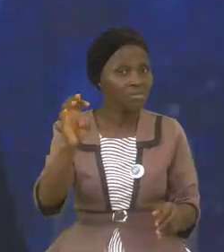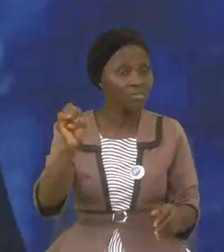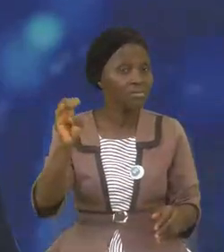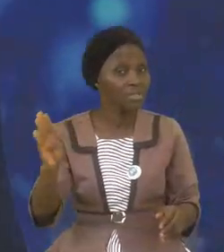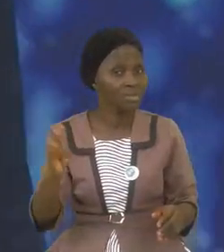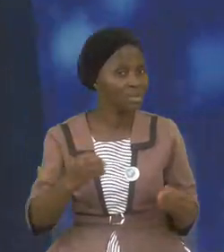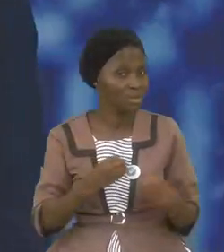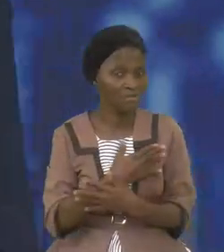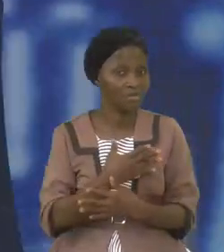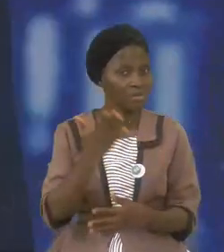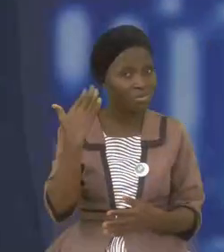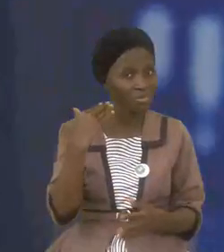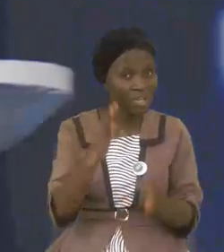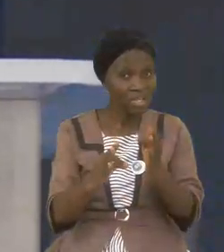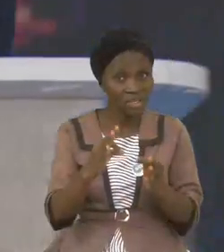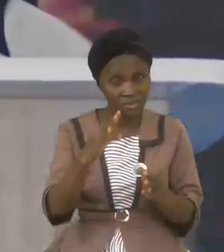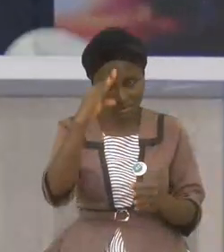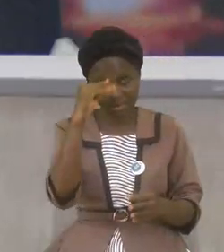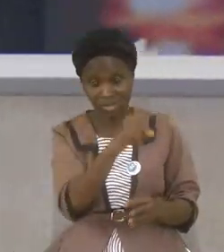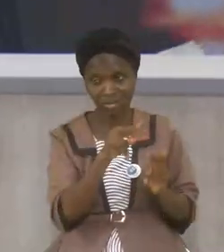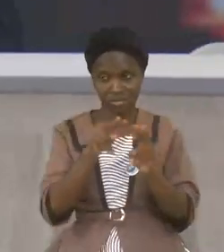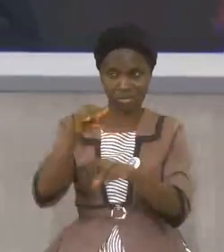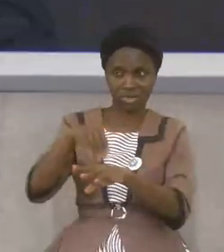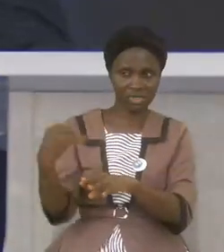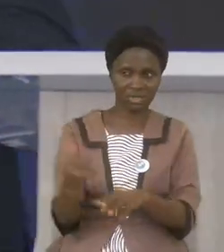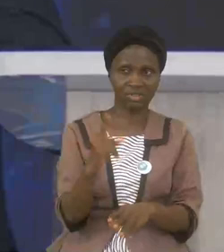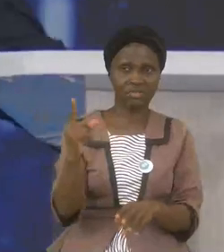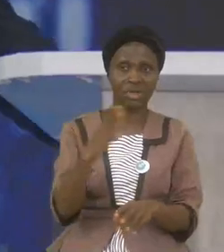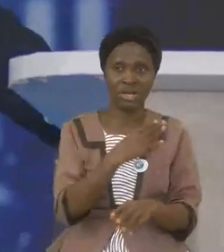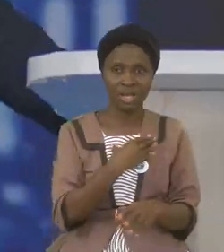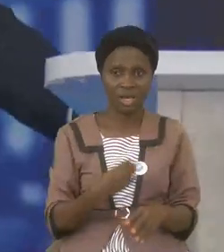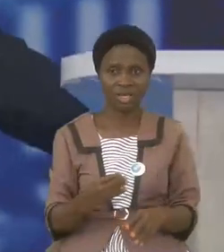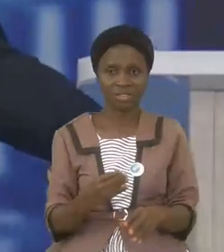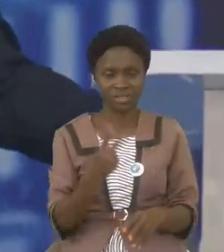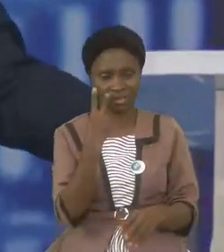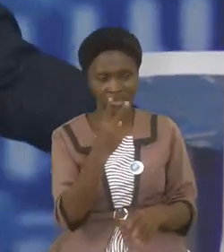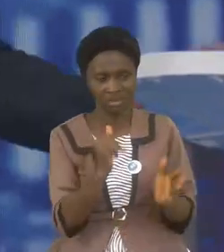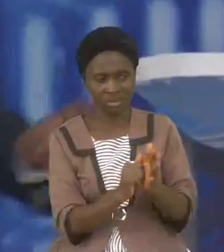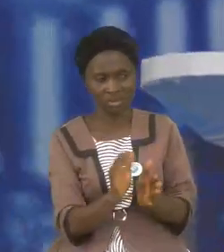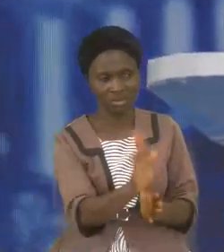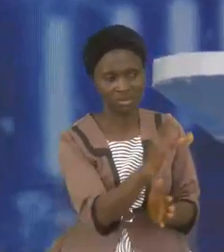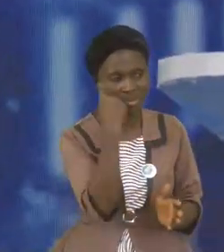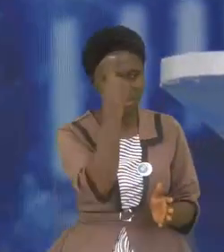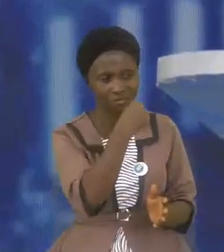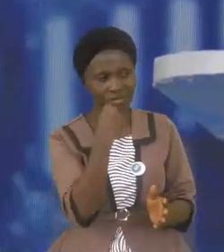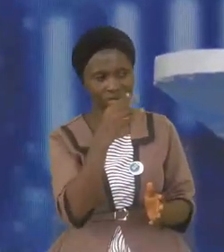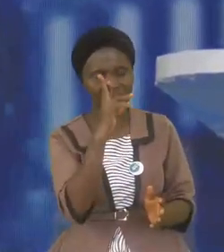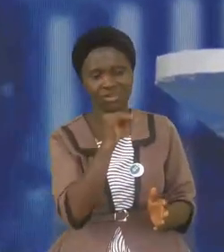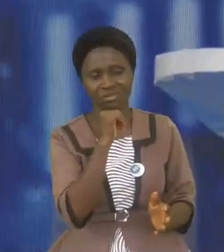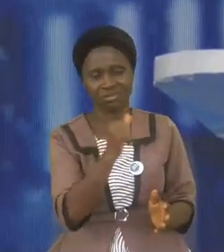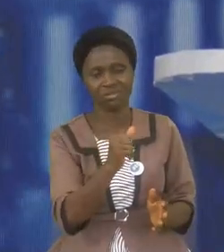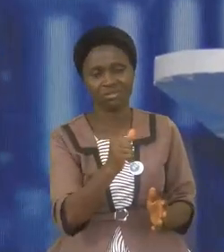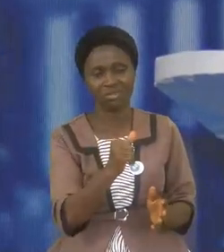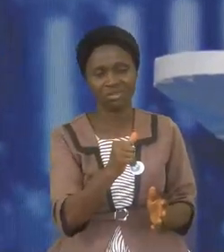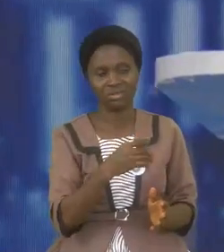Aucun homme ne peut effrayer Nebuchadnezzar. S'il regarde quelqu'un et